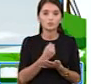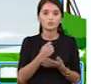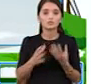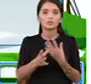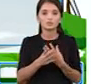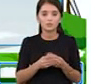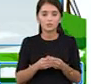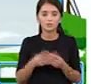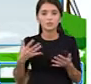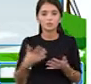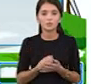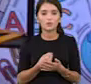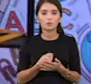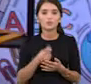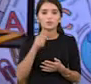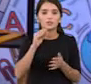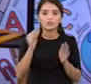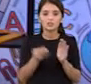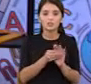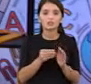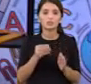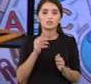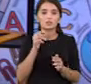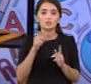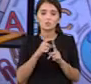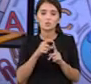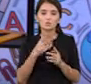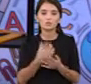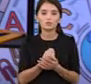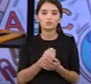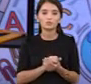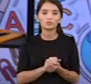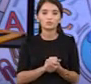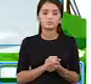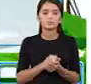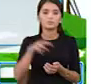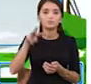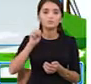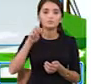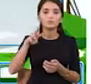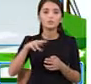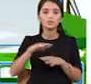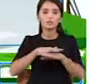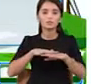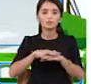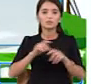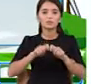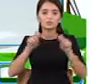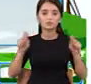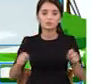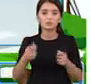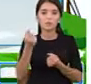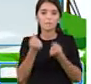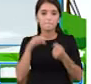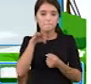qotirmani birgalikda topamiz yashiringan so'zlarini. Diqqat qiling. Mamlakatimizda ishlab